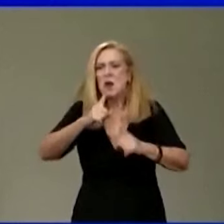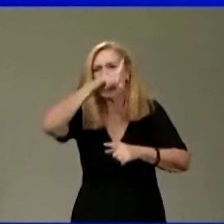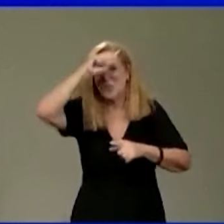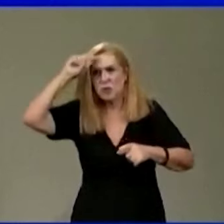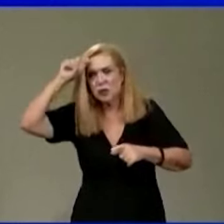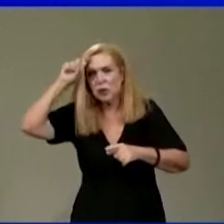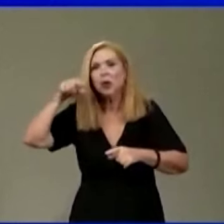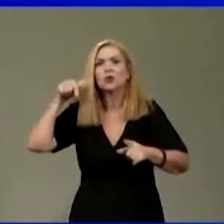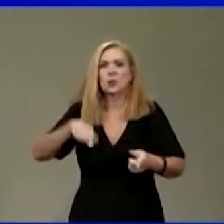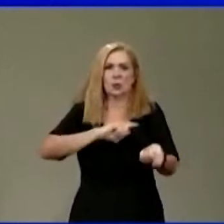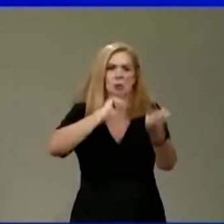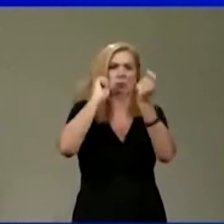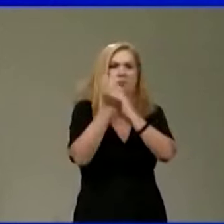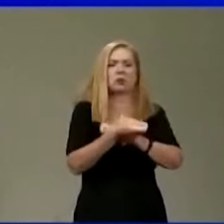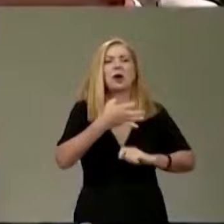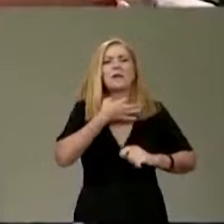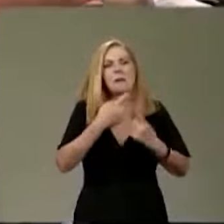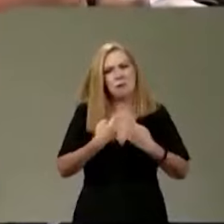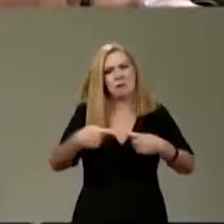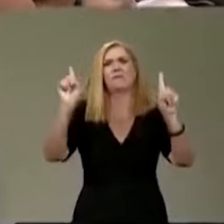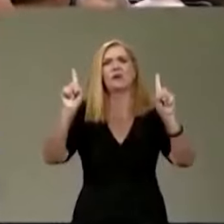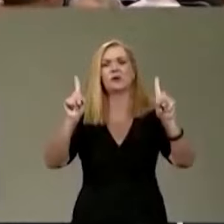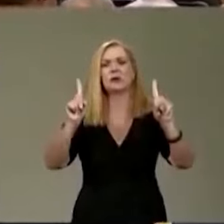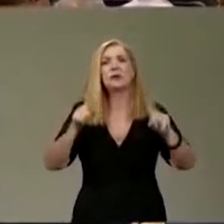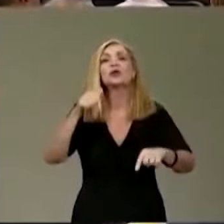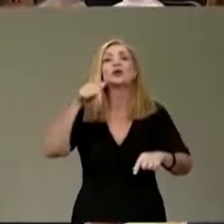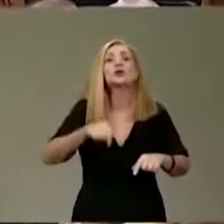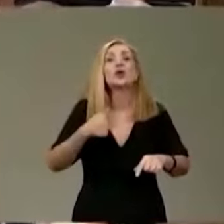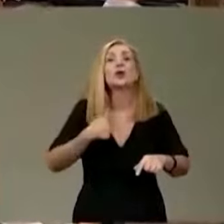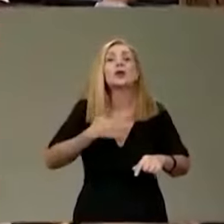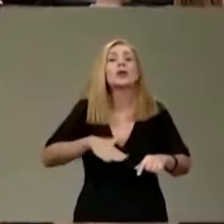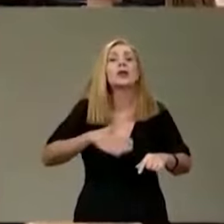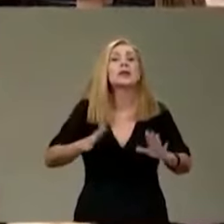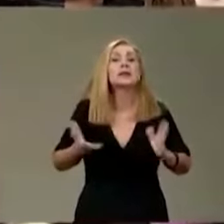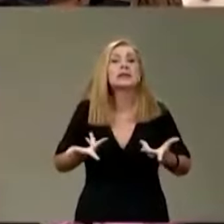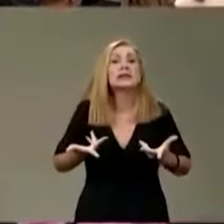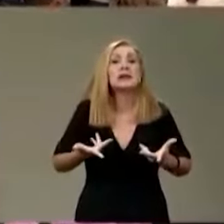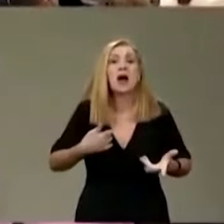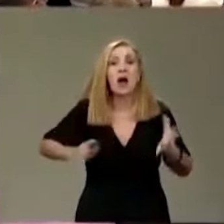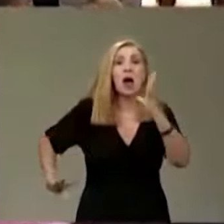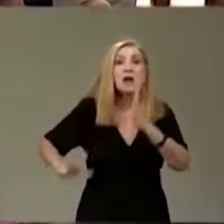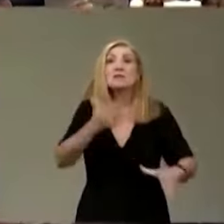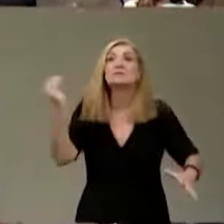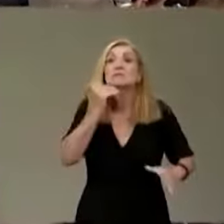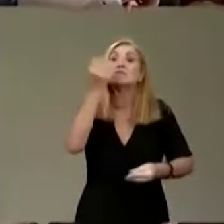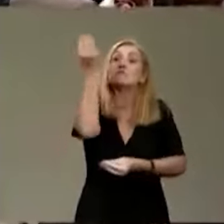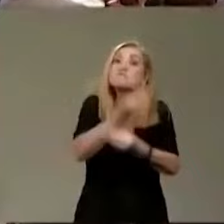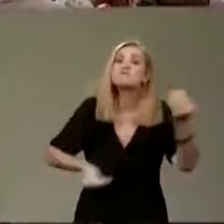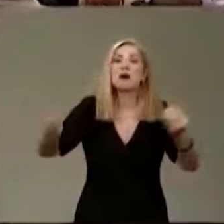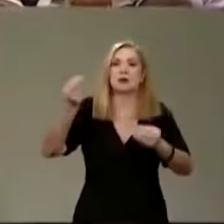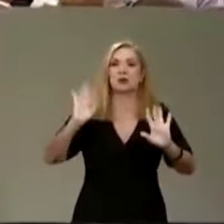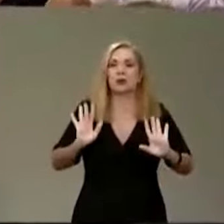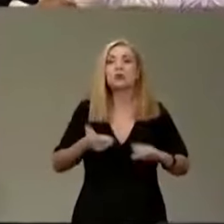do të rris pagën minimale mujore nga 830 euro në 950 euro gradualisht. A i gjithashtu premtoj të ruaj